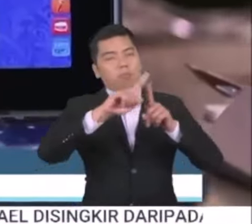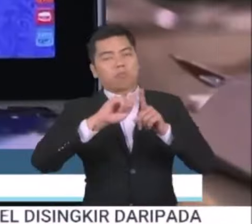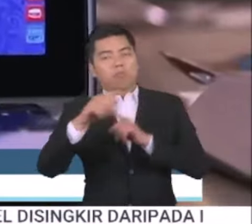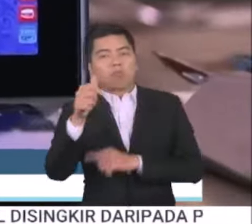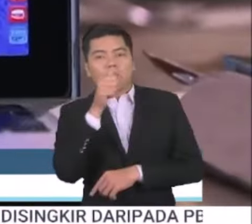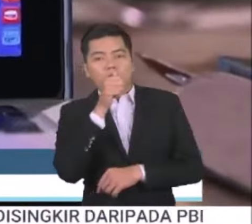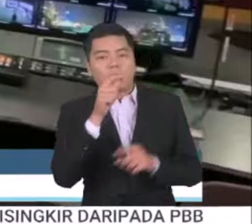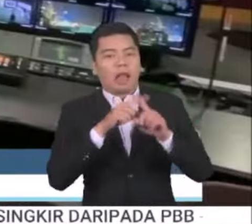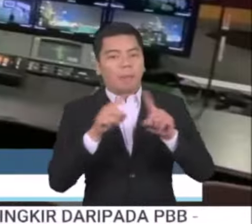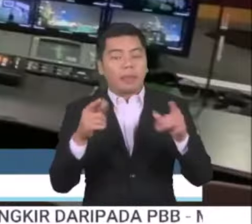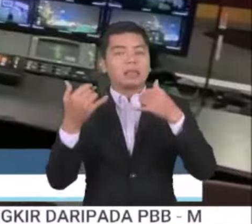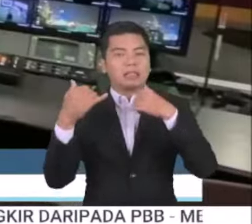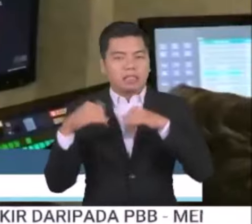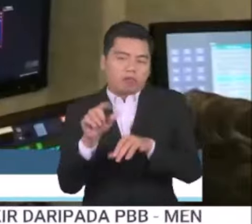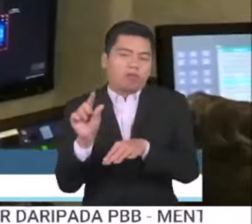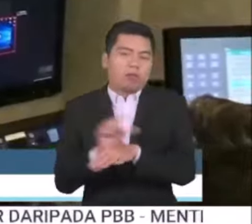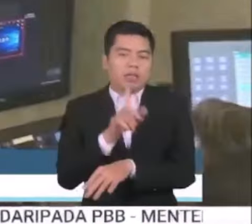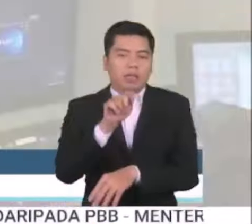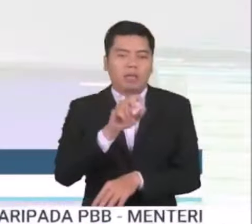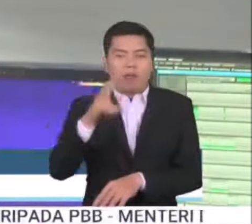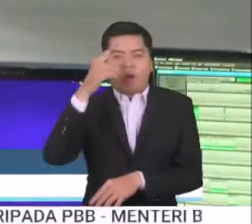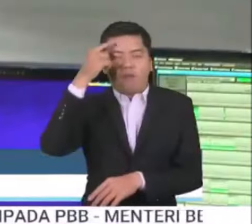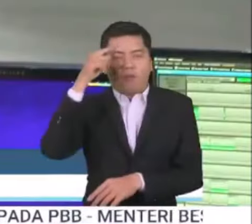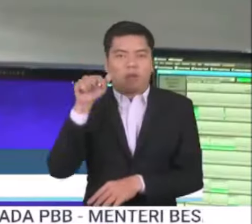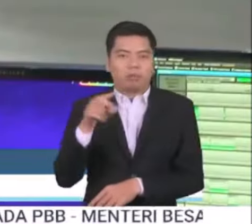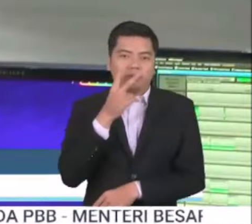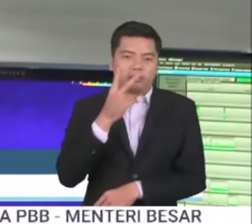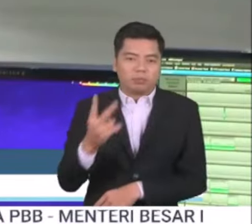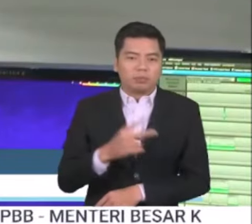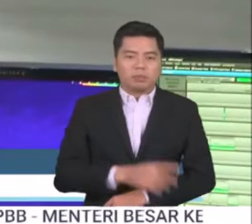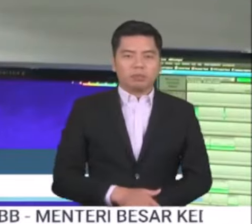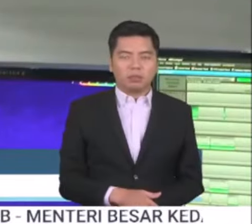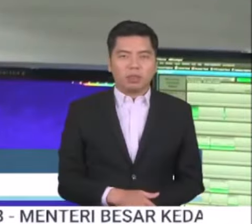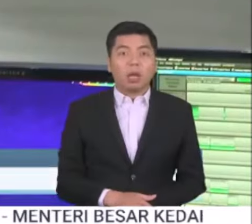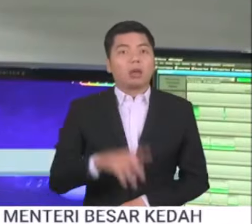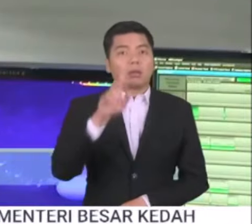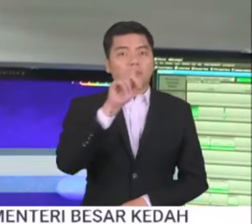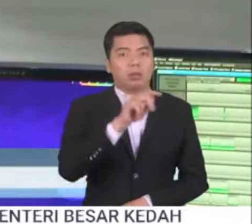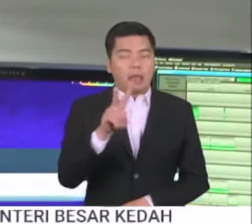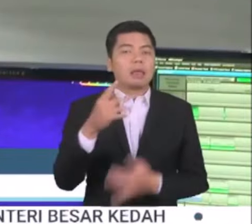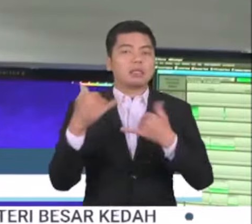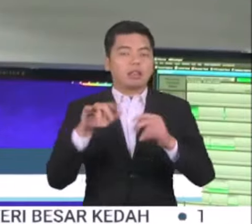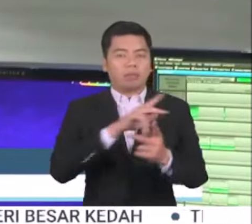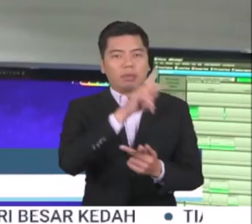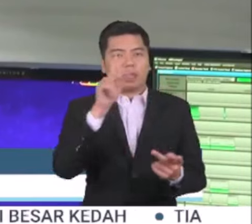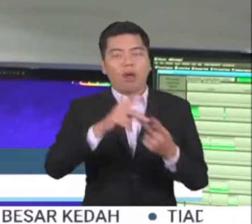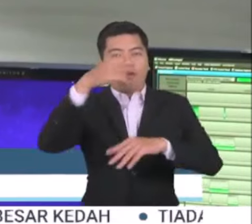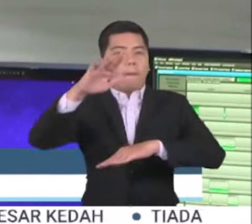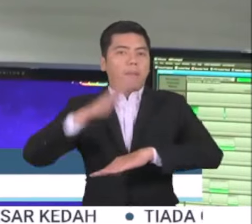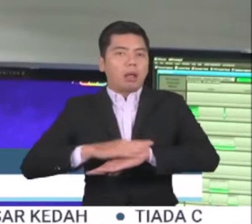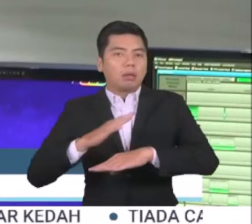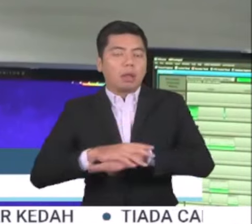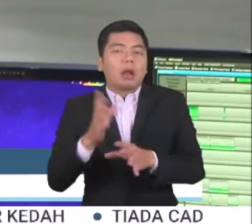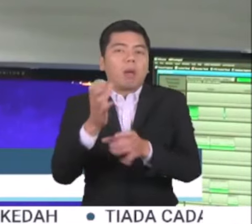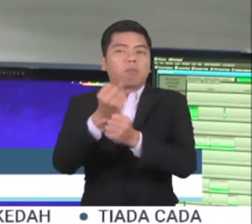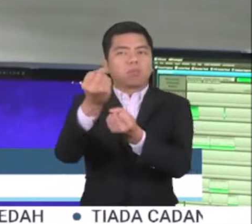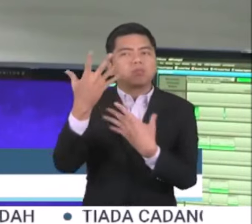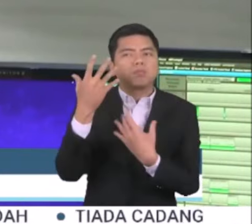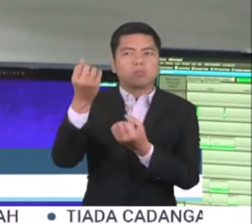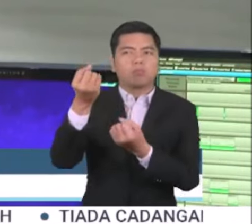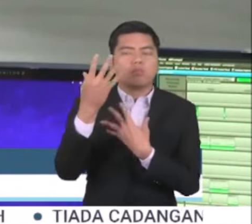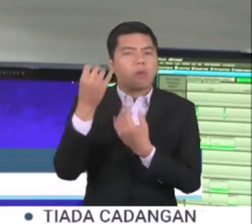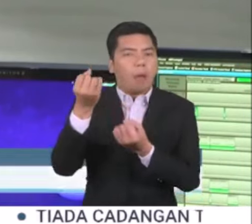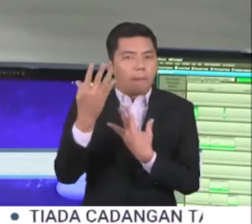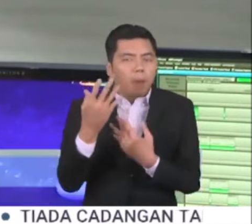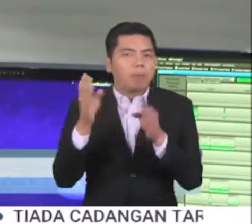medium itu kekal jadi rujukan. Televisyen kekal relevan menjadi pentas untuk mendapatkan sumber sahih